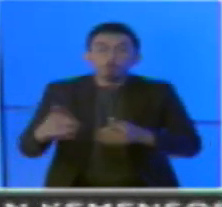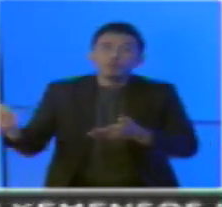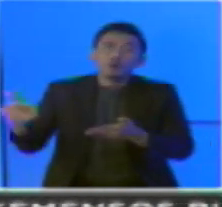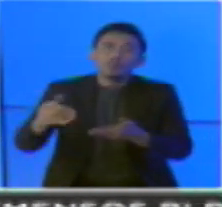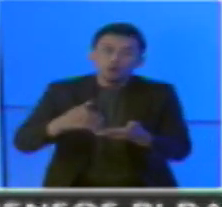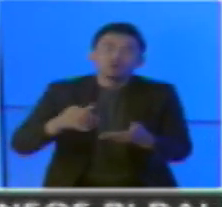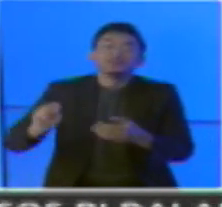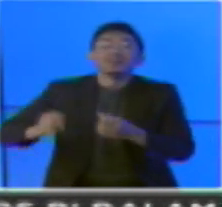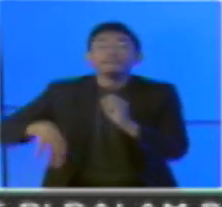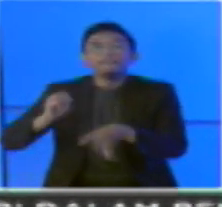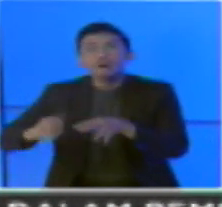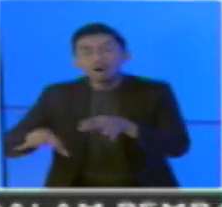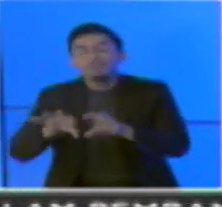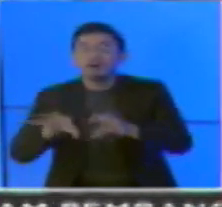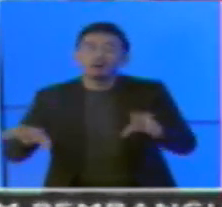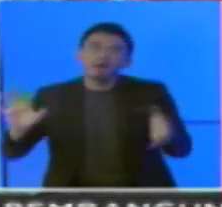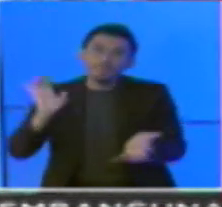barang bekas.